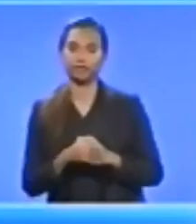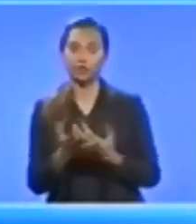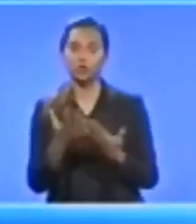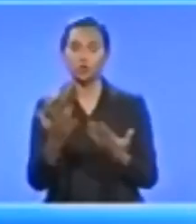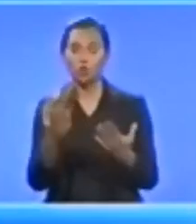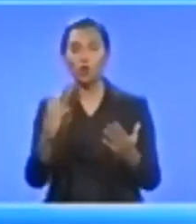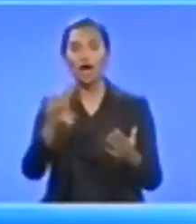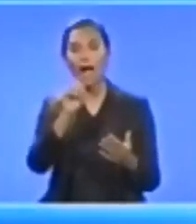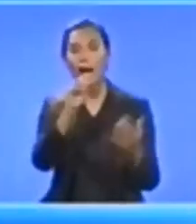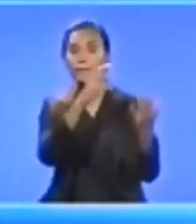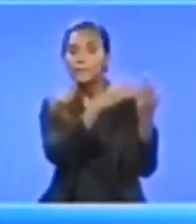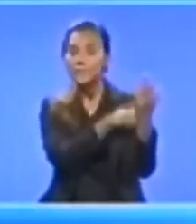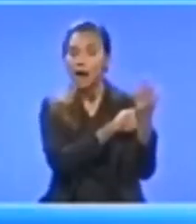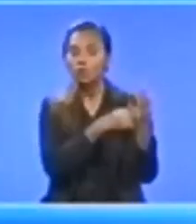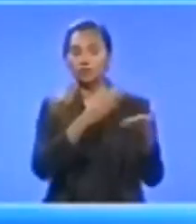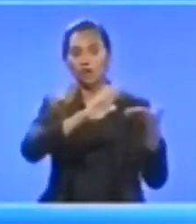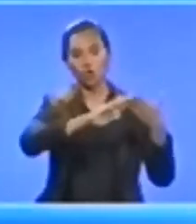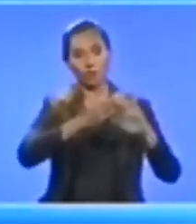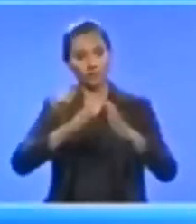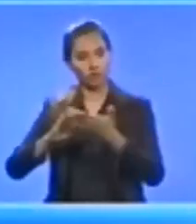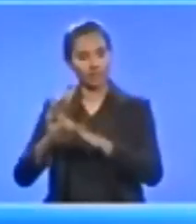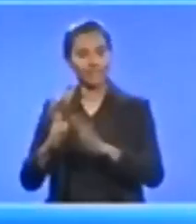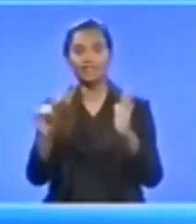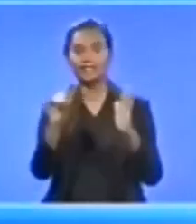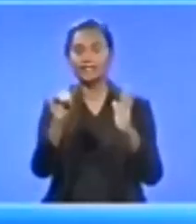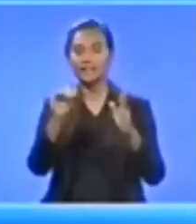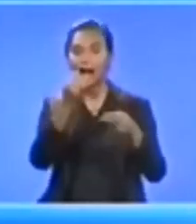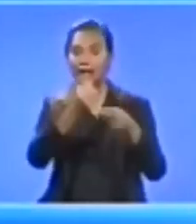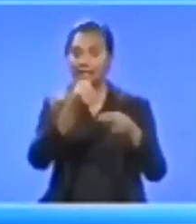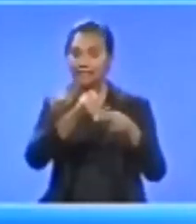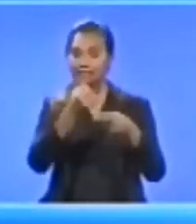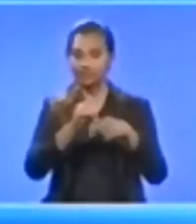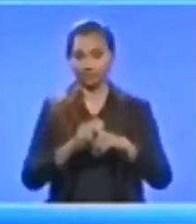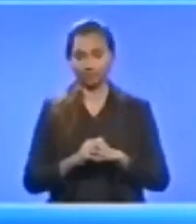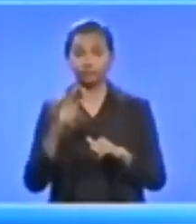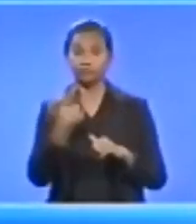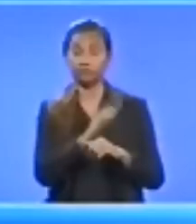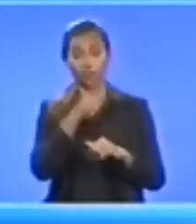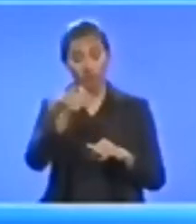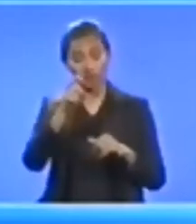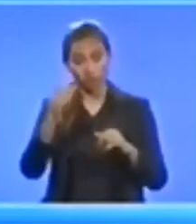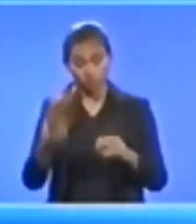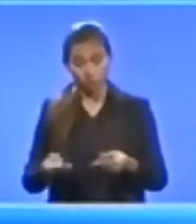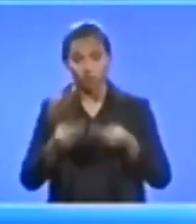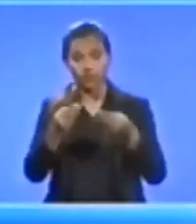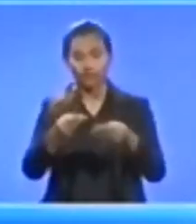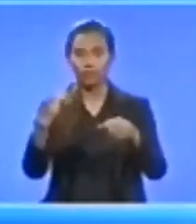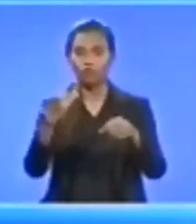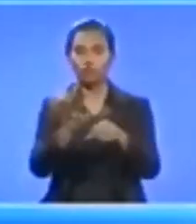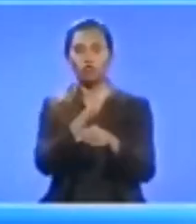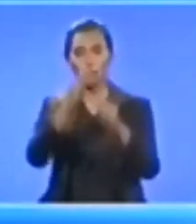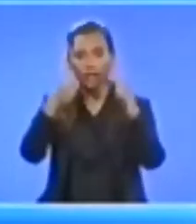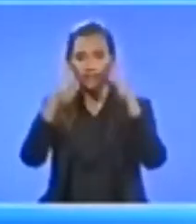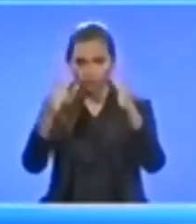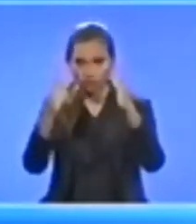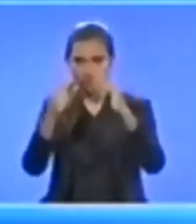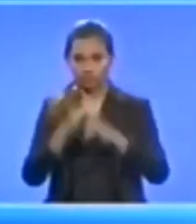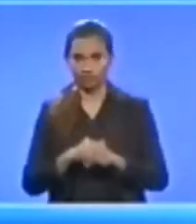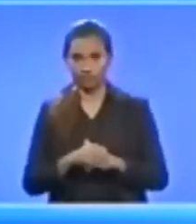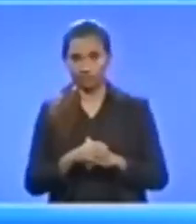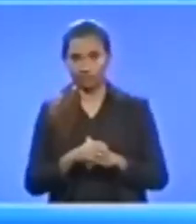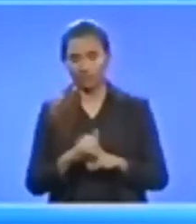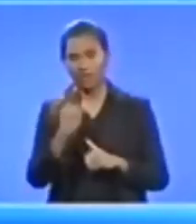kita. Kita perlu beri sepenuh perhatian dan jangan jemu-jemu,